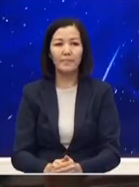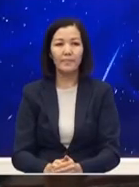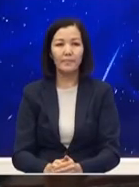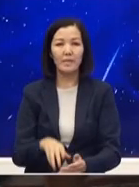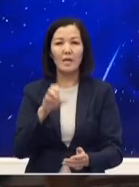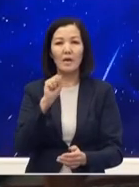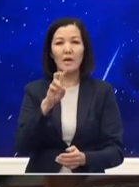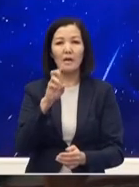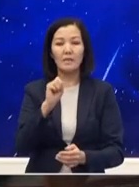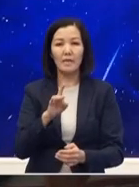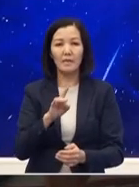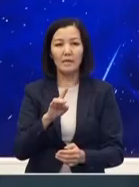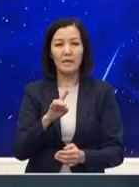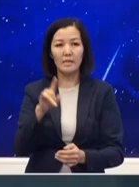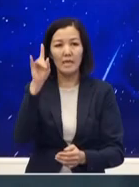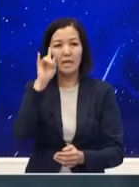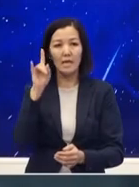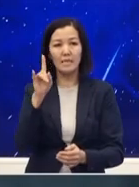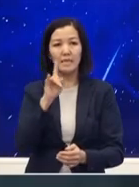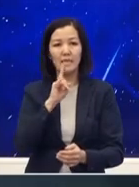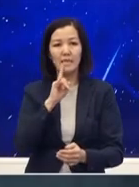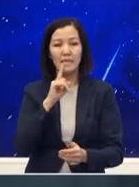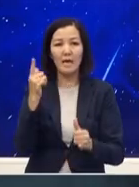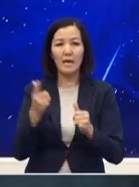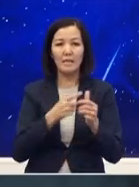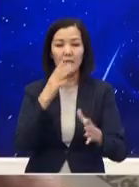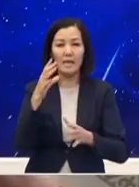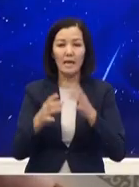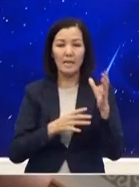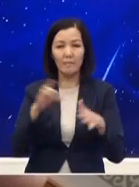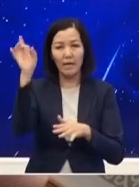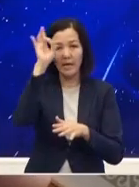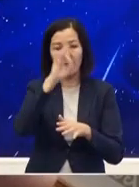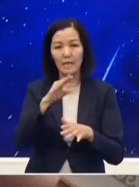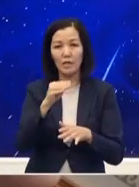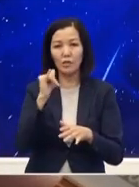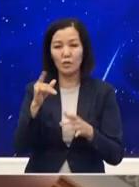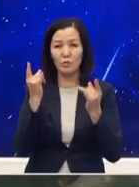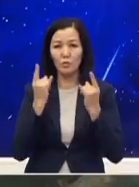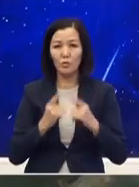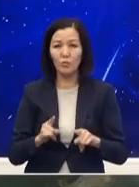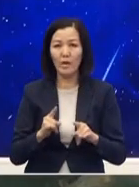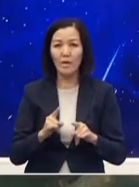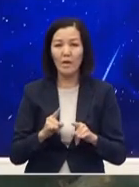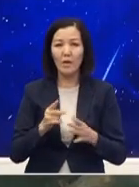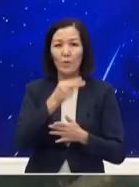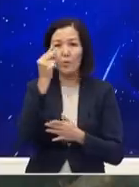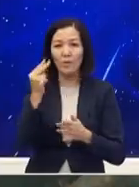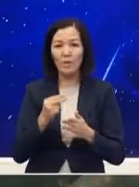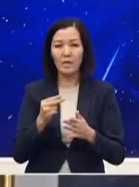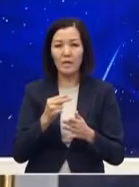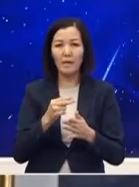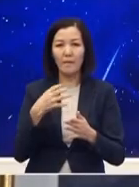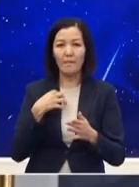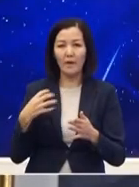Анар Абжанова қазақ атын, Қазақстан атын әлемге әйгілеп жүрген қазақ қызы. Жетісудың тумасы, тума талант. Париждегі әйгілі